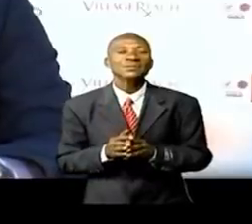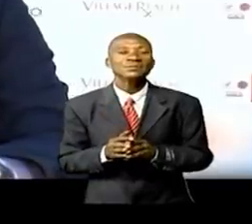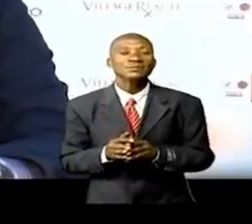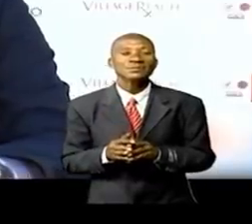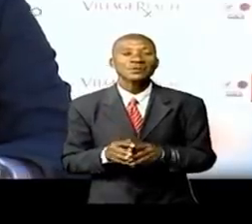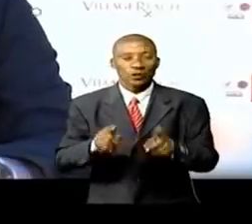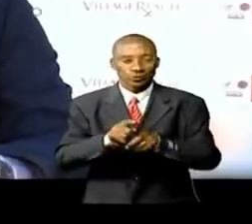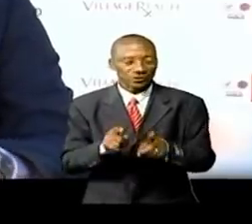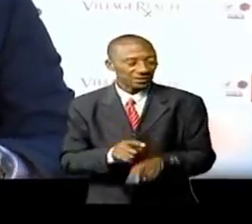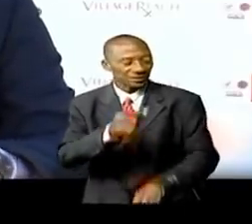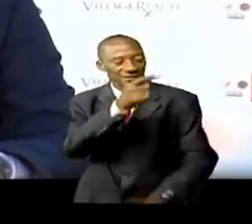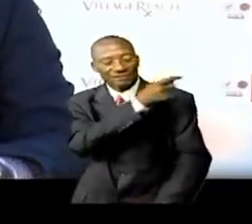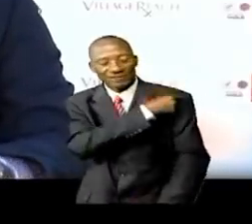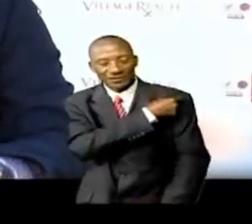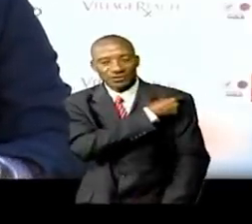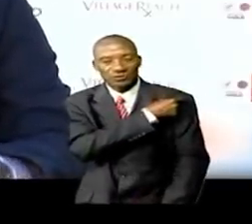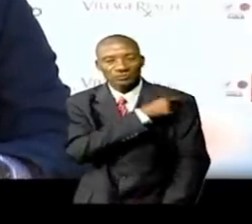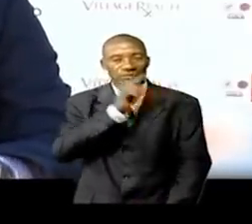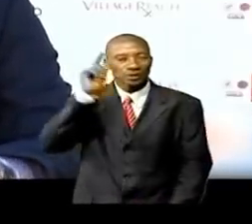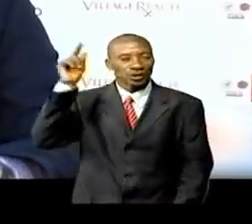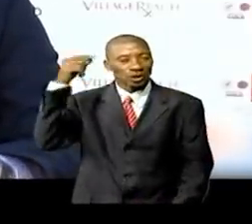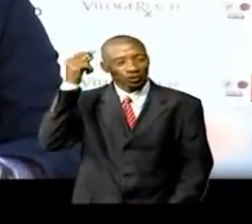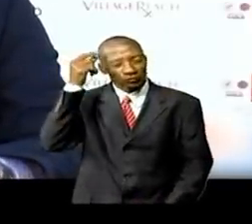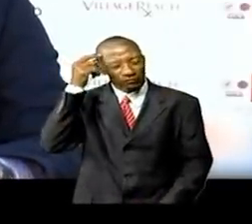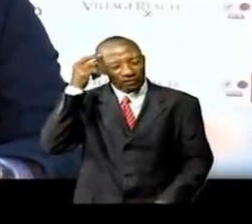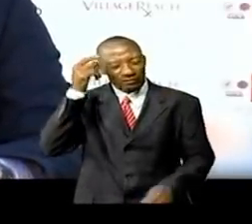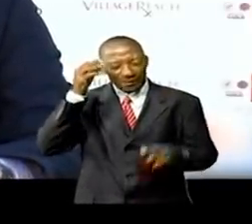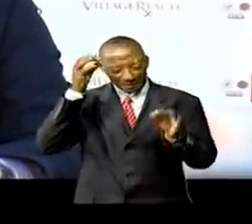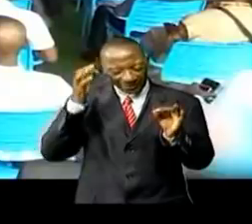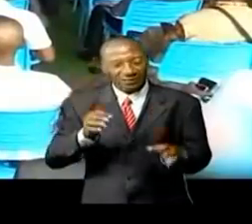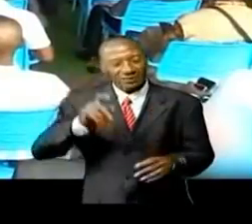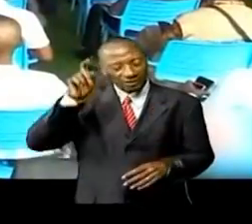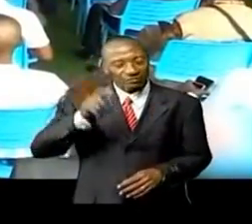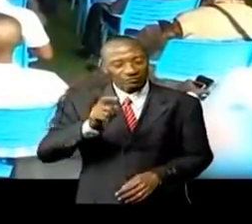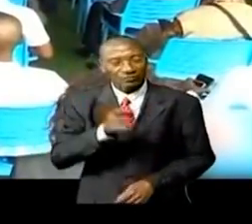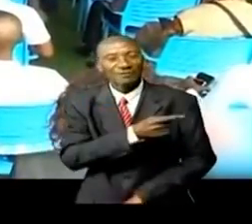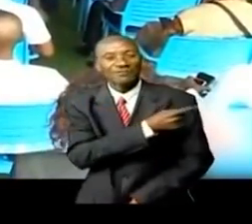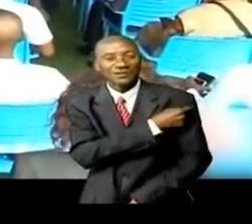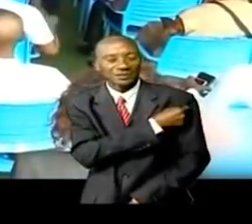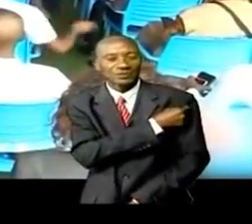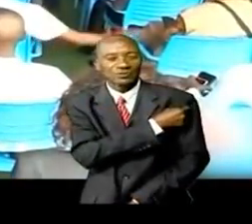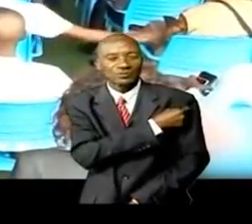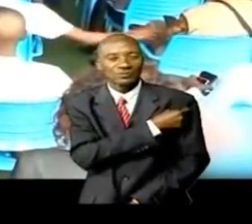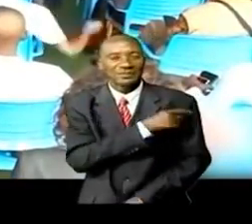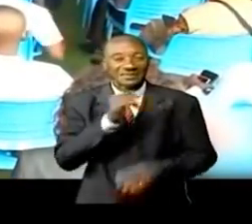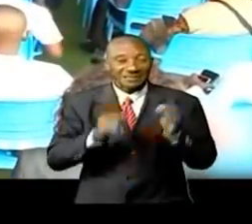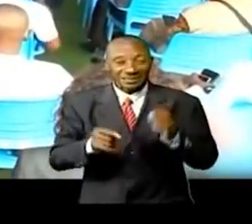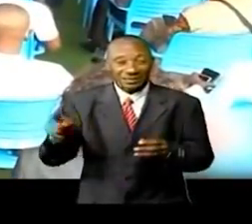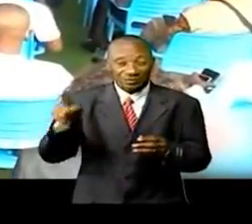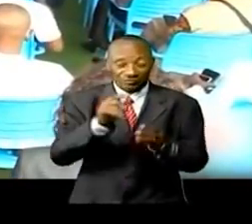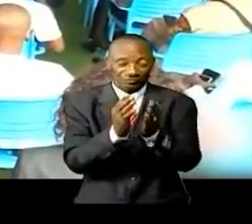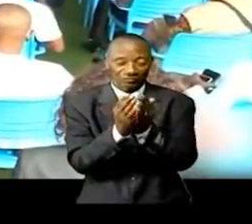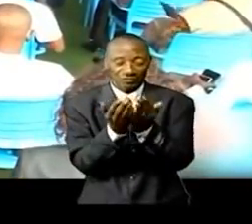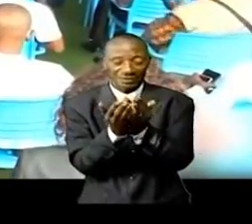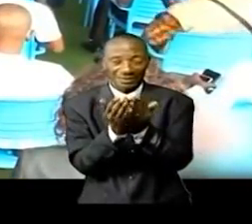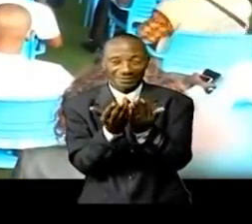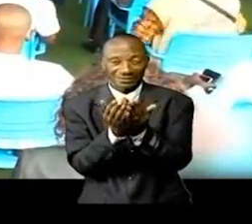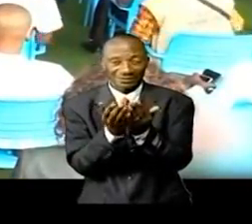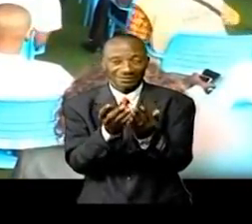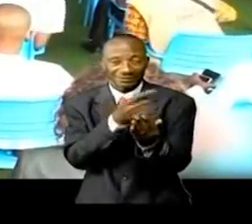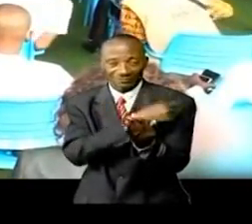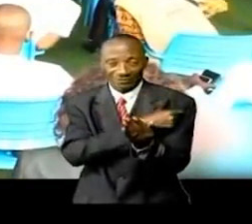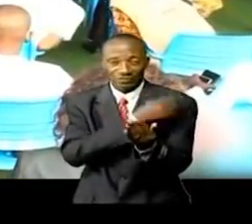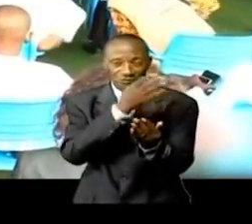vaccination. Donc, si vous avez une carte de vaccination valable, c'est-à-dire vous avez reçu les deux doses, n'est-ce